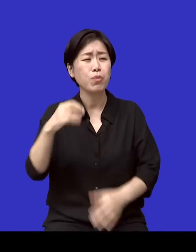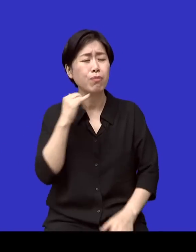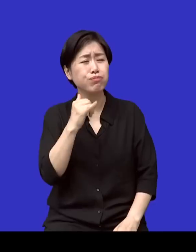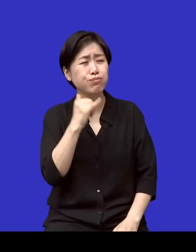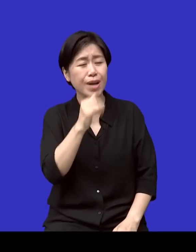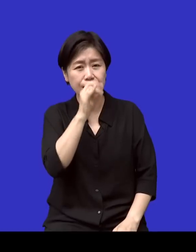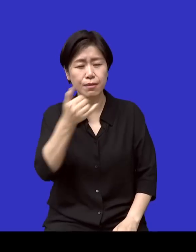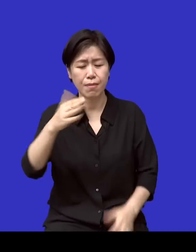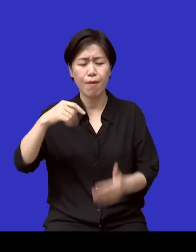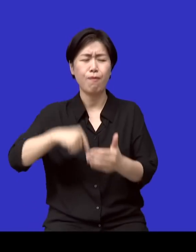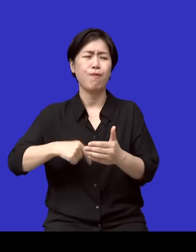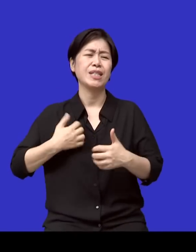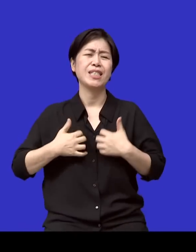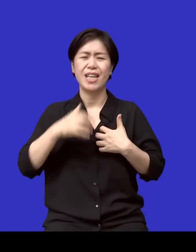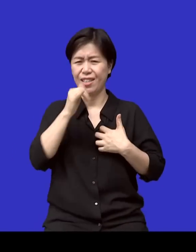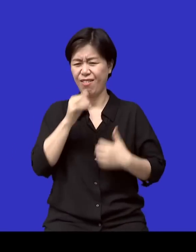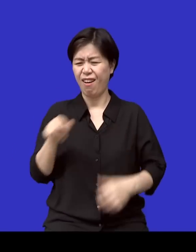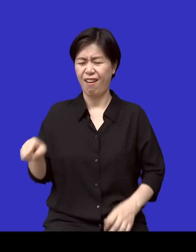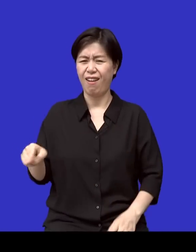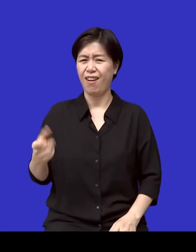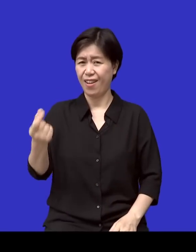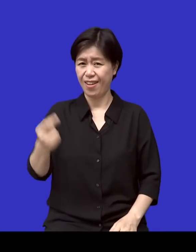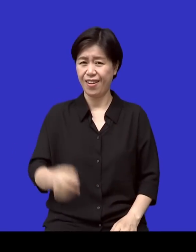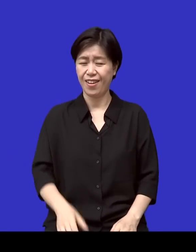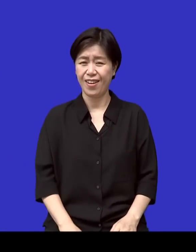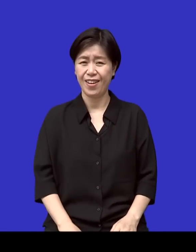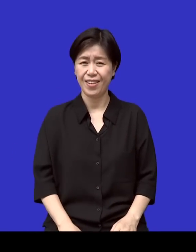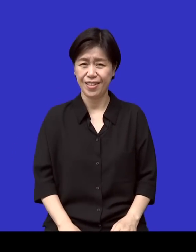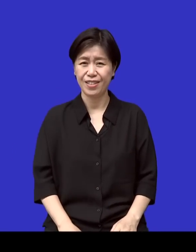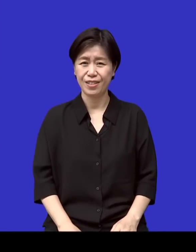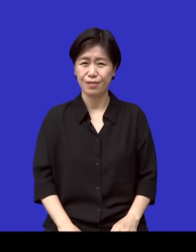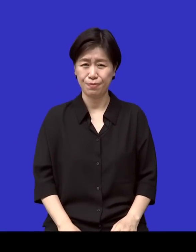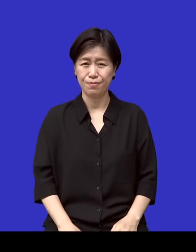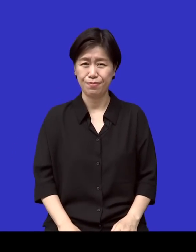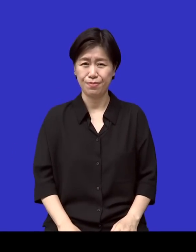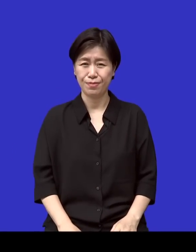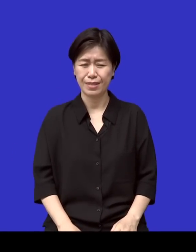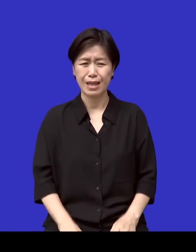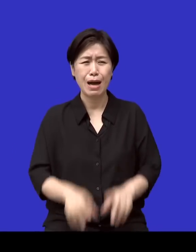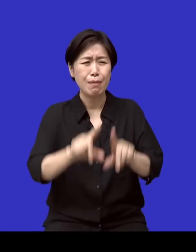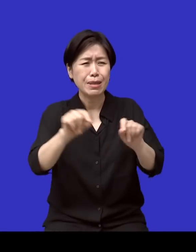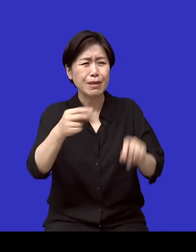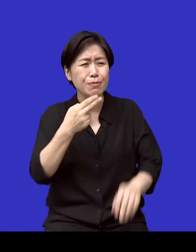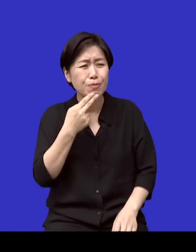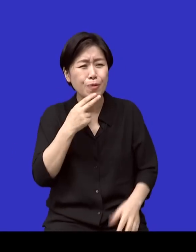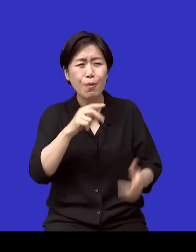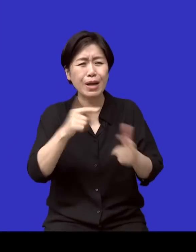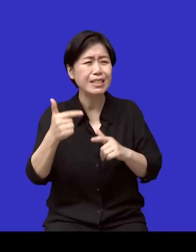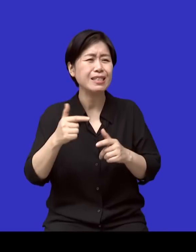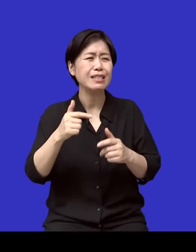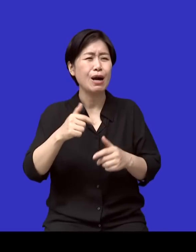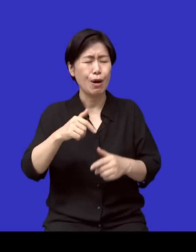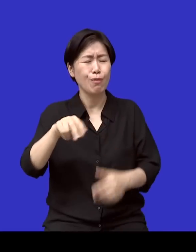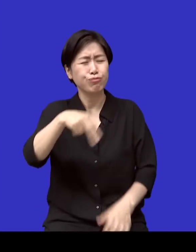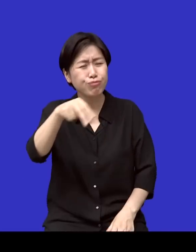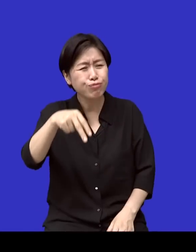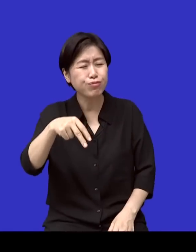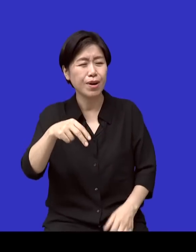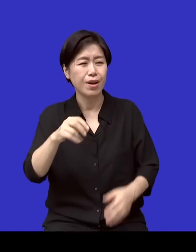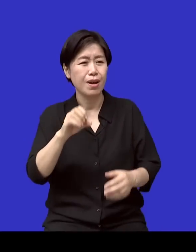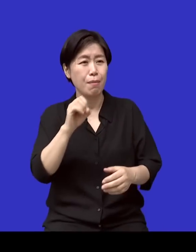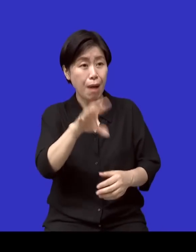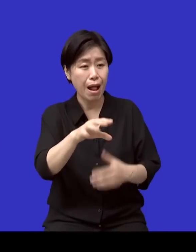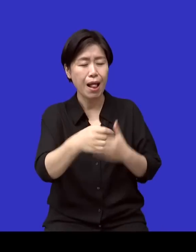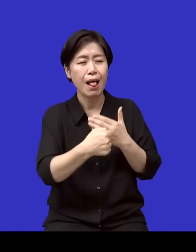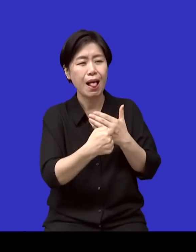없죠. 에이, 아유, 오늘 아버님. 뭐 먹을 게 없어, 반찬도 없어. 그리고 전화를 내려놓으면서 씩 웃으시고. 아, 모든 아빠들은 다 이거 보면서 아, 그런가요? 제가